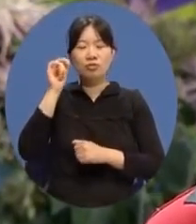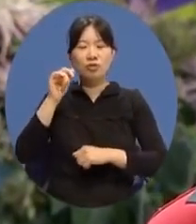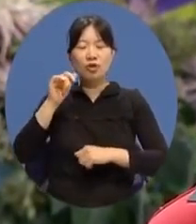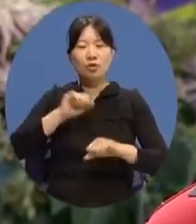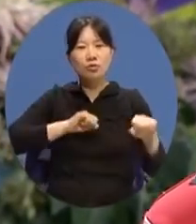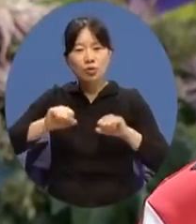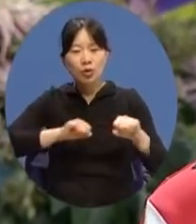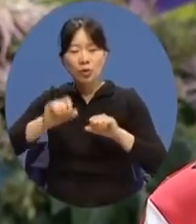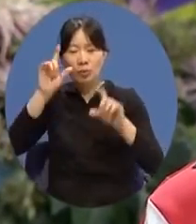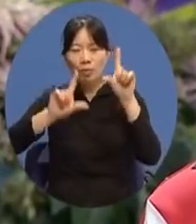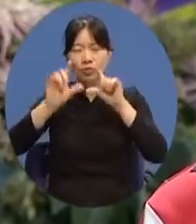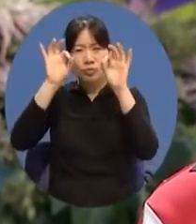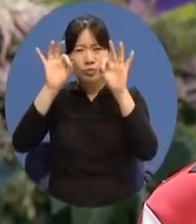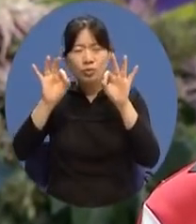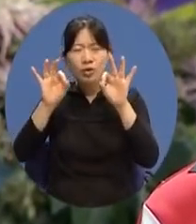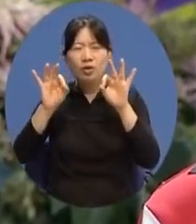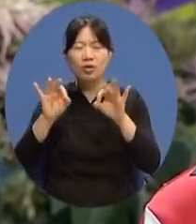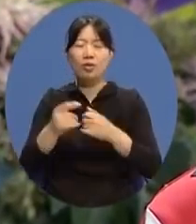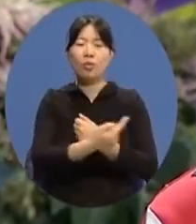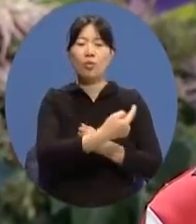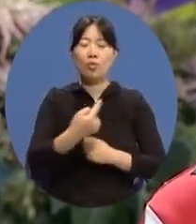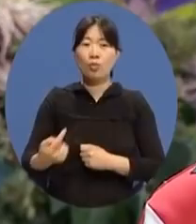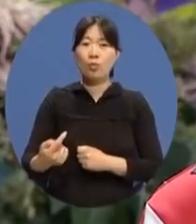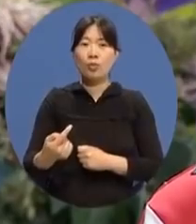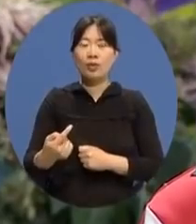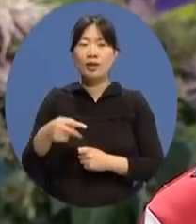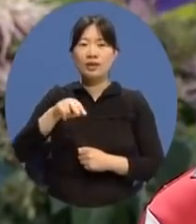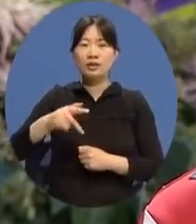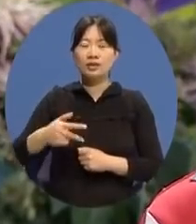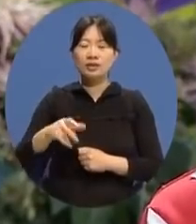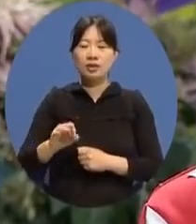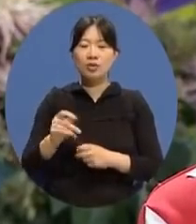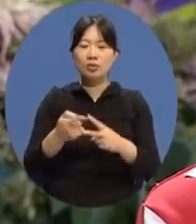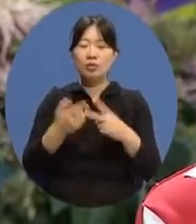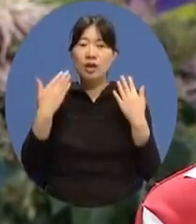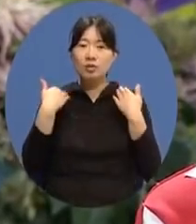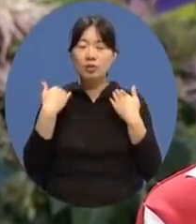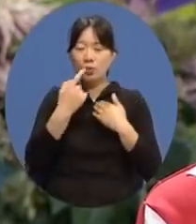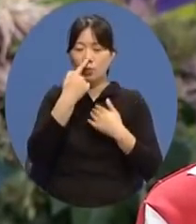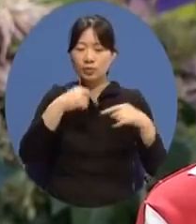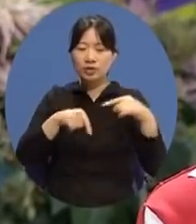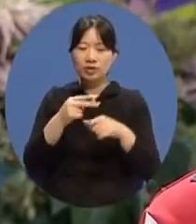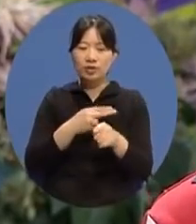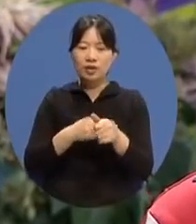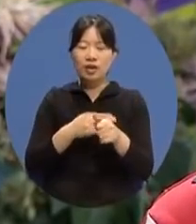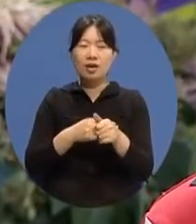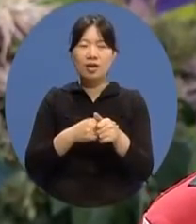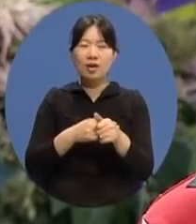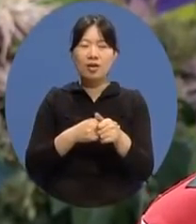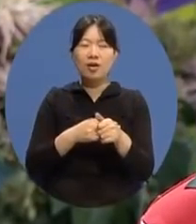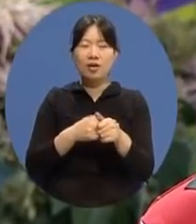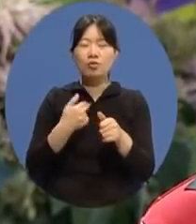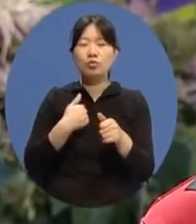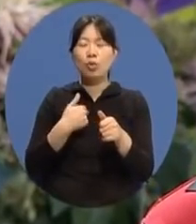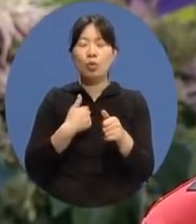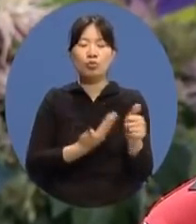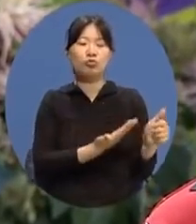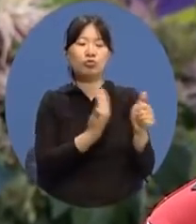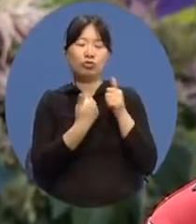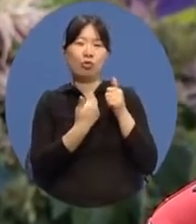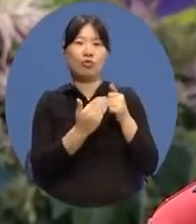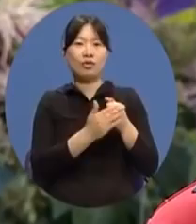뛰어다니는 모습 보시고 거기 왔던 신정초등학교 코치 선생님이 좀 발탁해서 저를 보자고